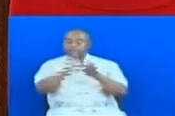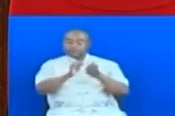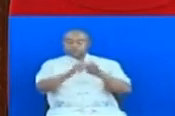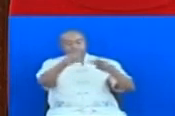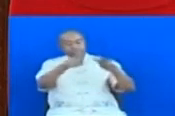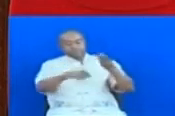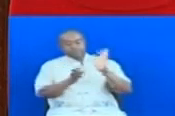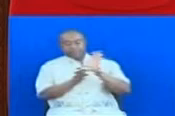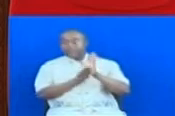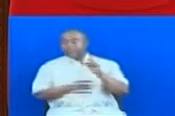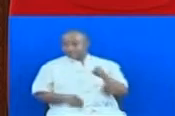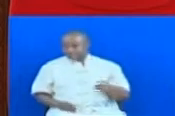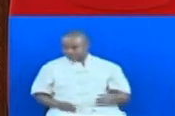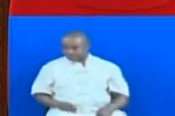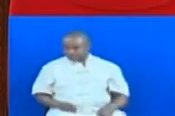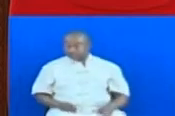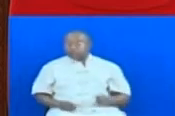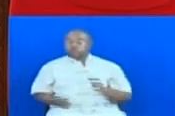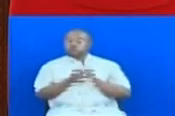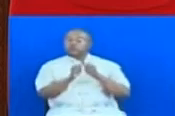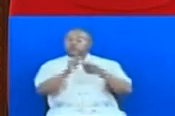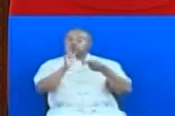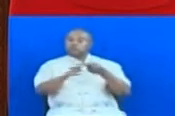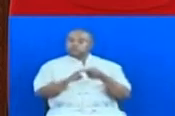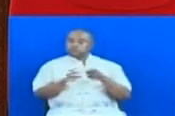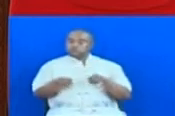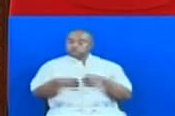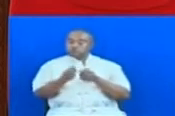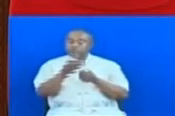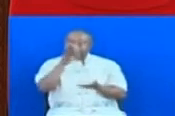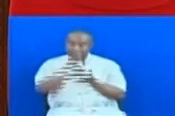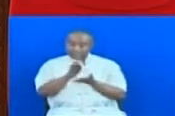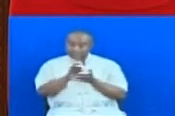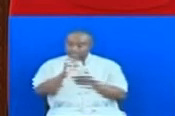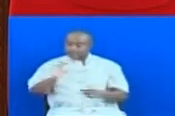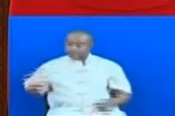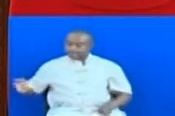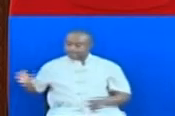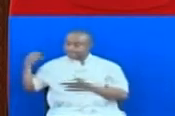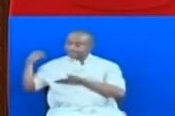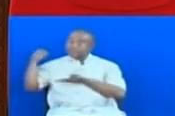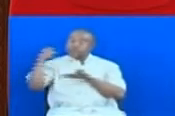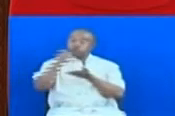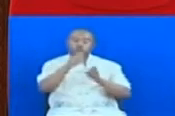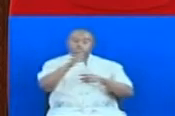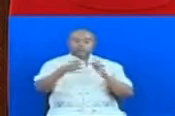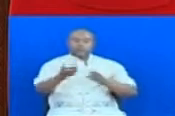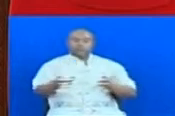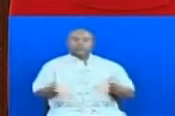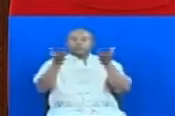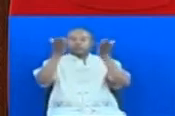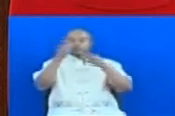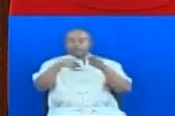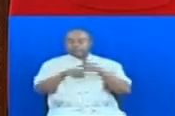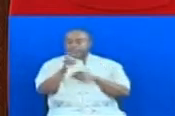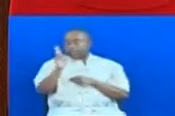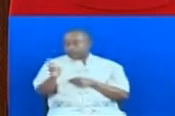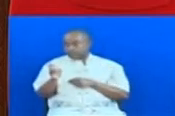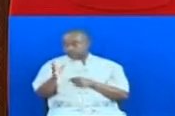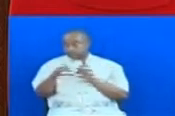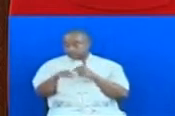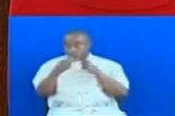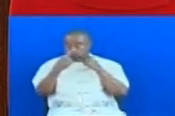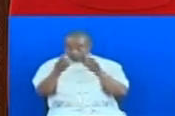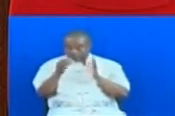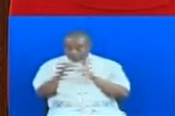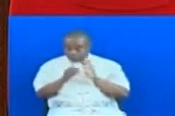nane yafuatayo. Moja, kupeleka kikamilifu fedha za ruzuku ya miradi ya maendeleo katika halmashauri kwa kuzingatia